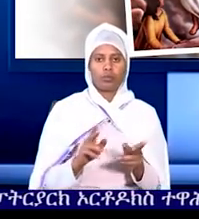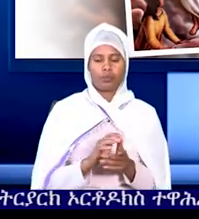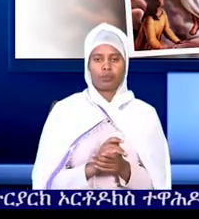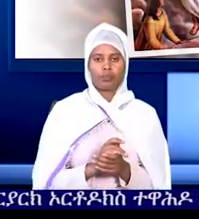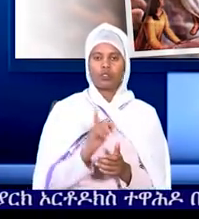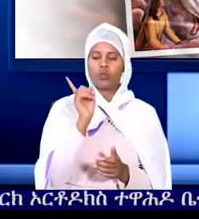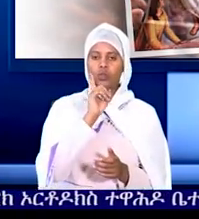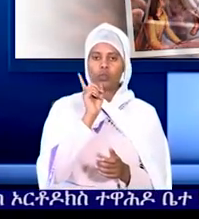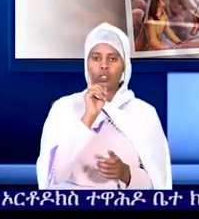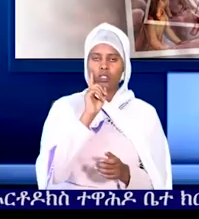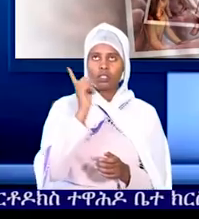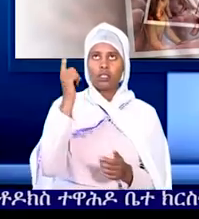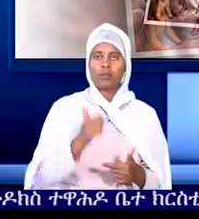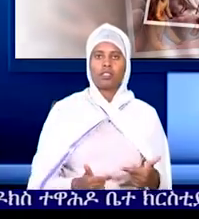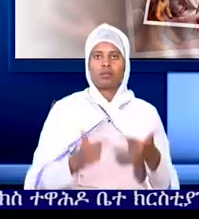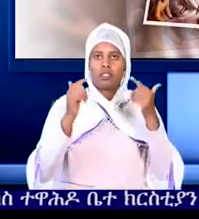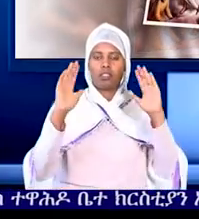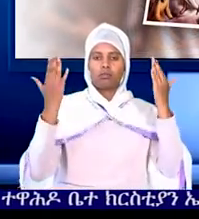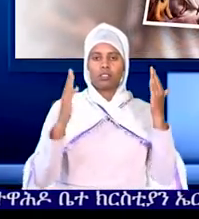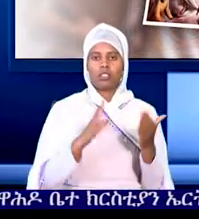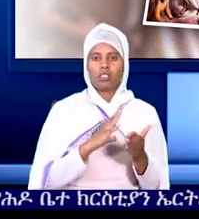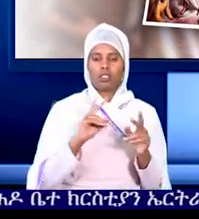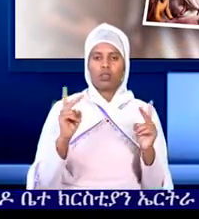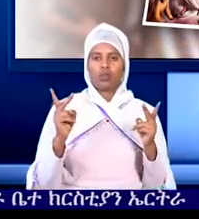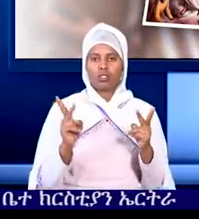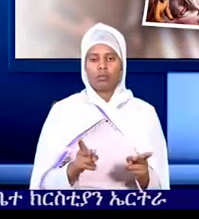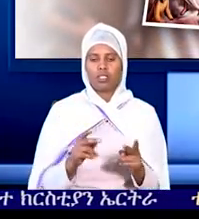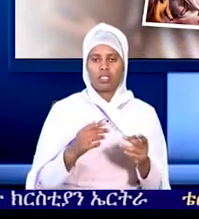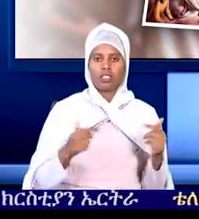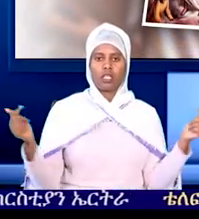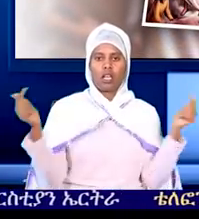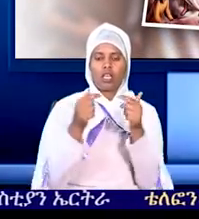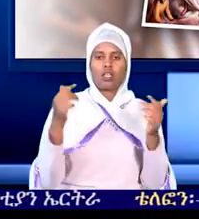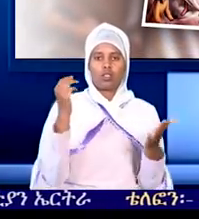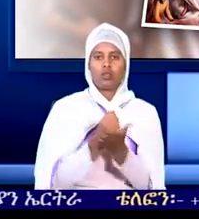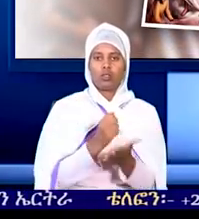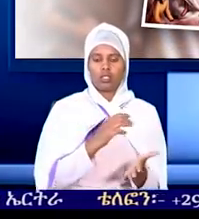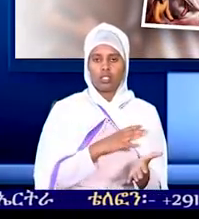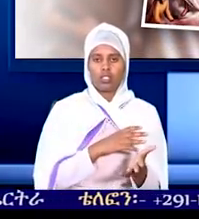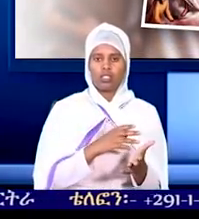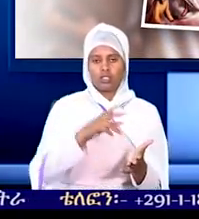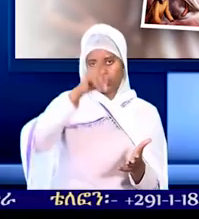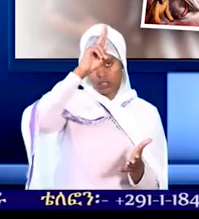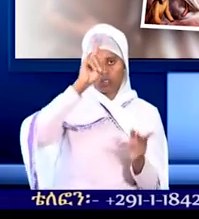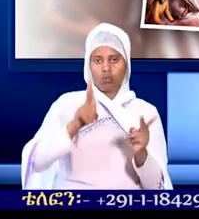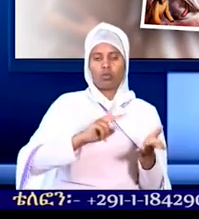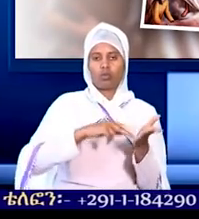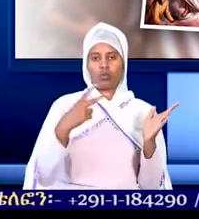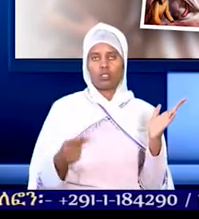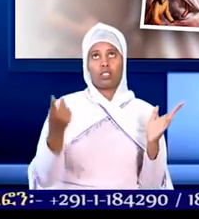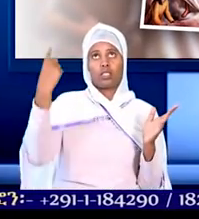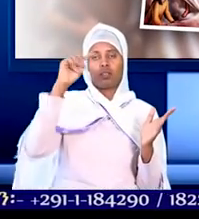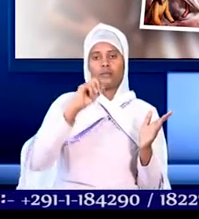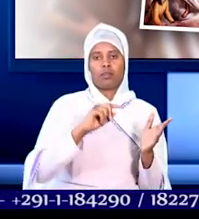ብኡ ኩሉ ሻዕ እናመስገና ንነብር ዘለና ወይ ድማ ንፀላኢና ንስዕሮ ዘለና በዚ